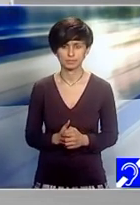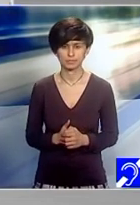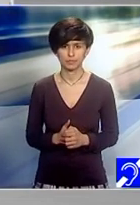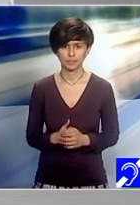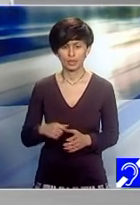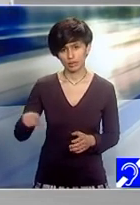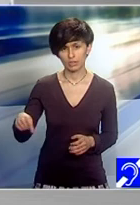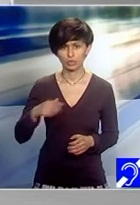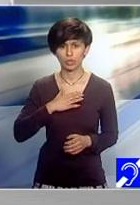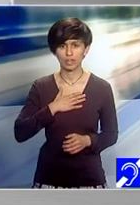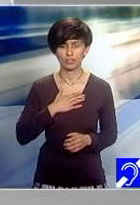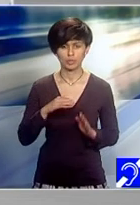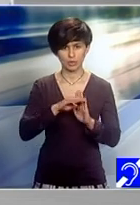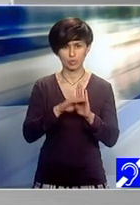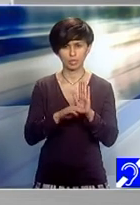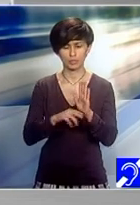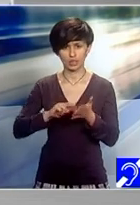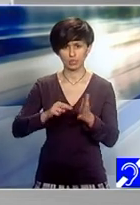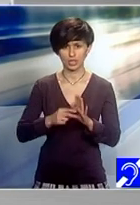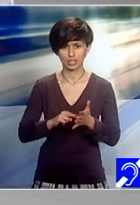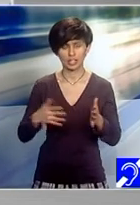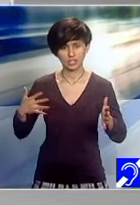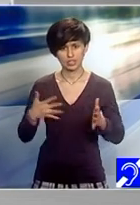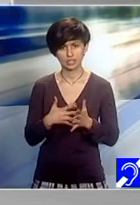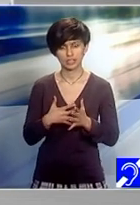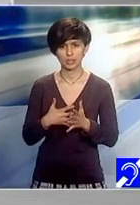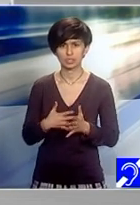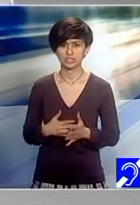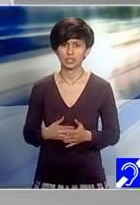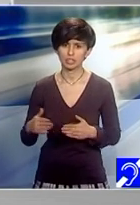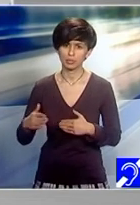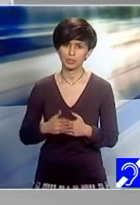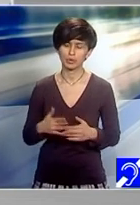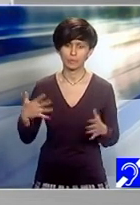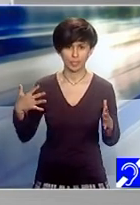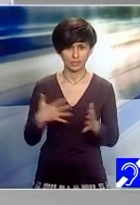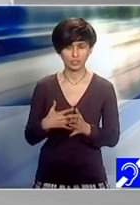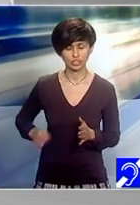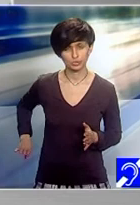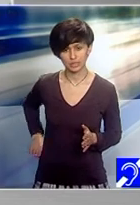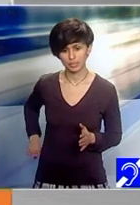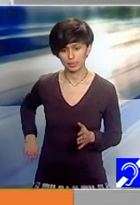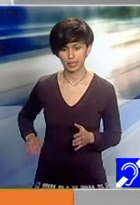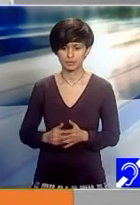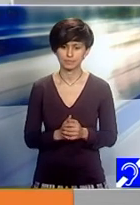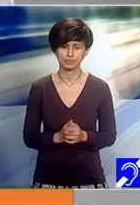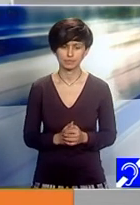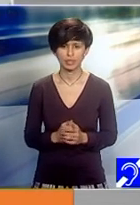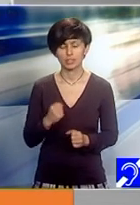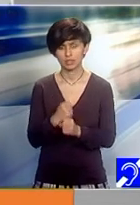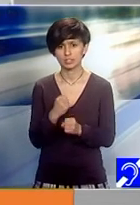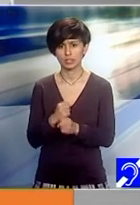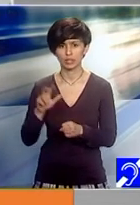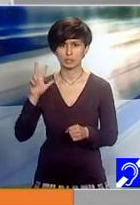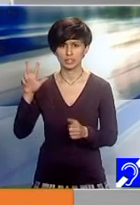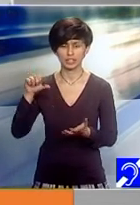un program de screening organizat în care s-au testat deja aproape 5.000 de femei, care e targetul final. S-a lucrat pe 3